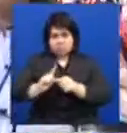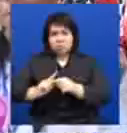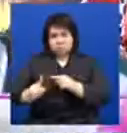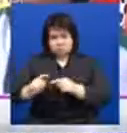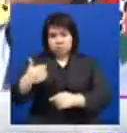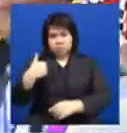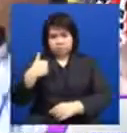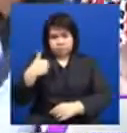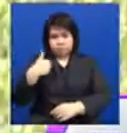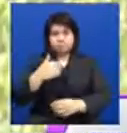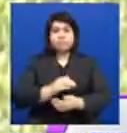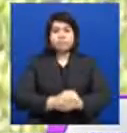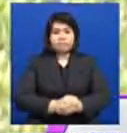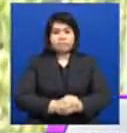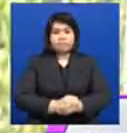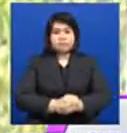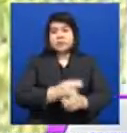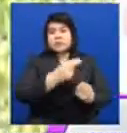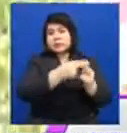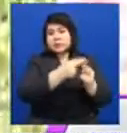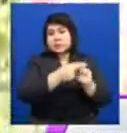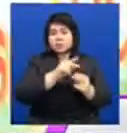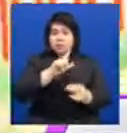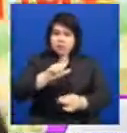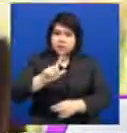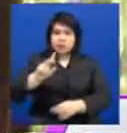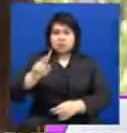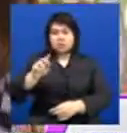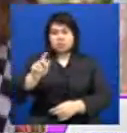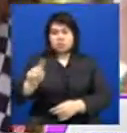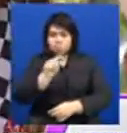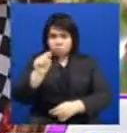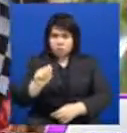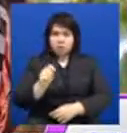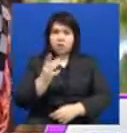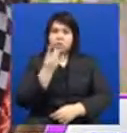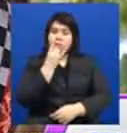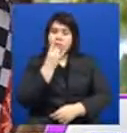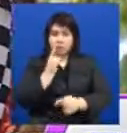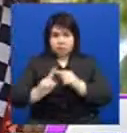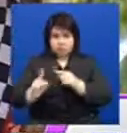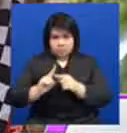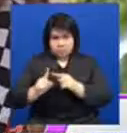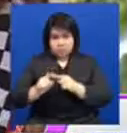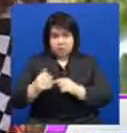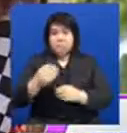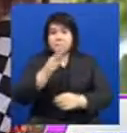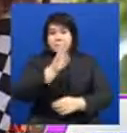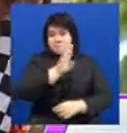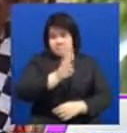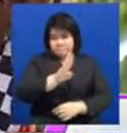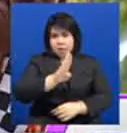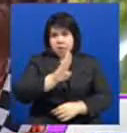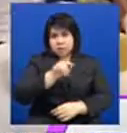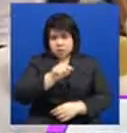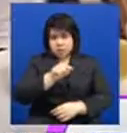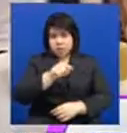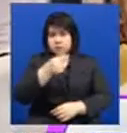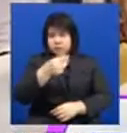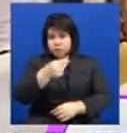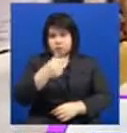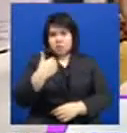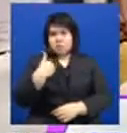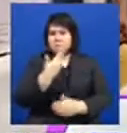ารี่บีเอ็มเล็กซัสนิกสันโตโยต้าและฮอนด้านะคะโดยเบลลี่รุ่นคอนติเนนทัลจีเปิด